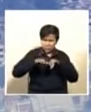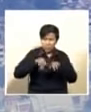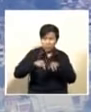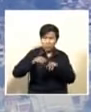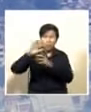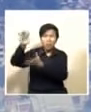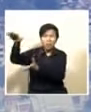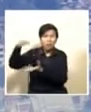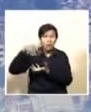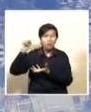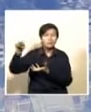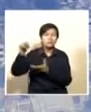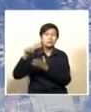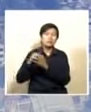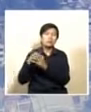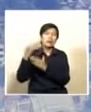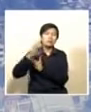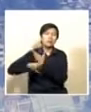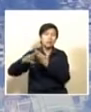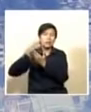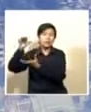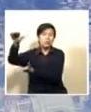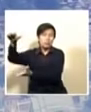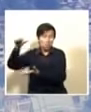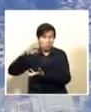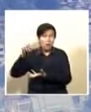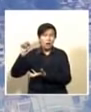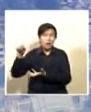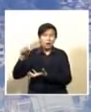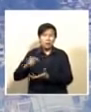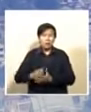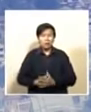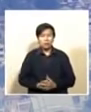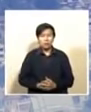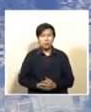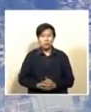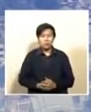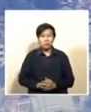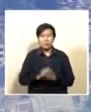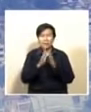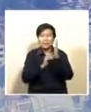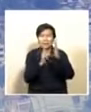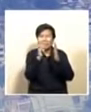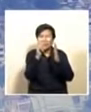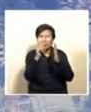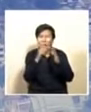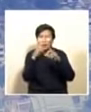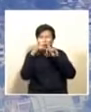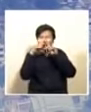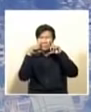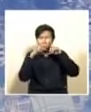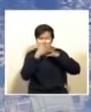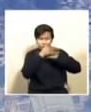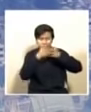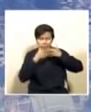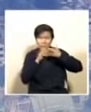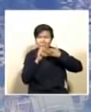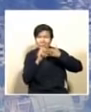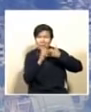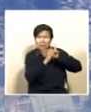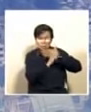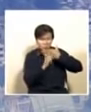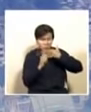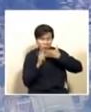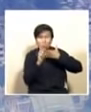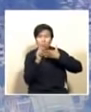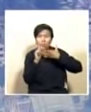โดยเฉพาะประเทศจีนแต่อย่างไรก็ตามส่วนนี้ยังพอที่จะหาได้จากในประเทศซึ่งมีบางโรงงานที่ผลิตอยู่บ้างแ